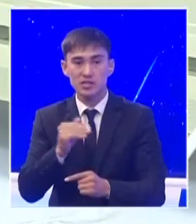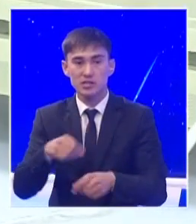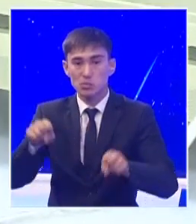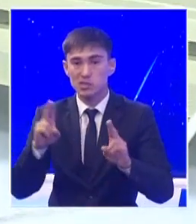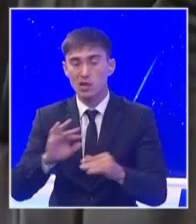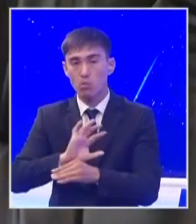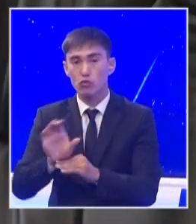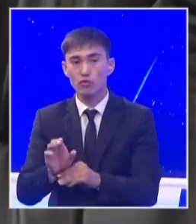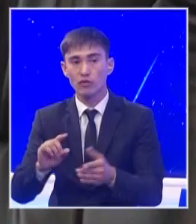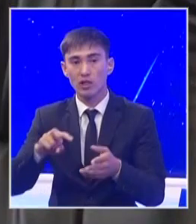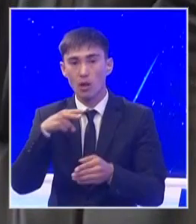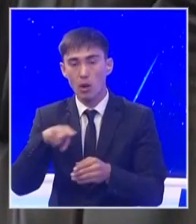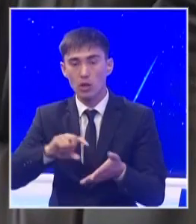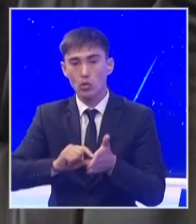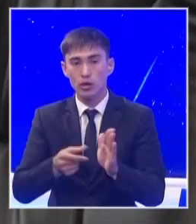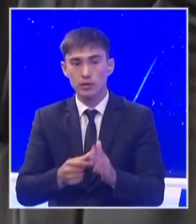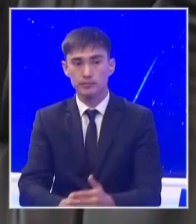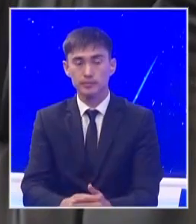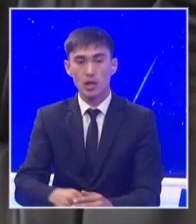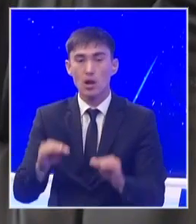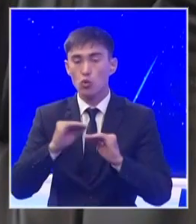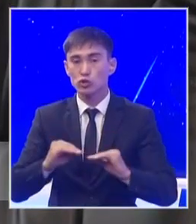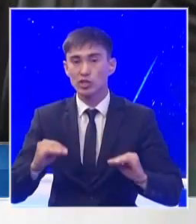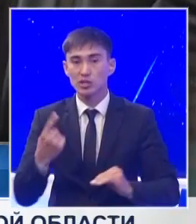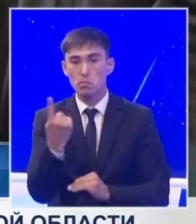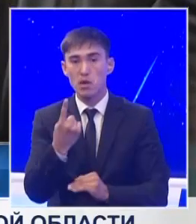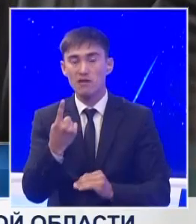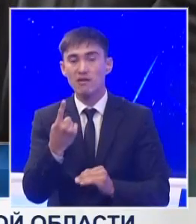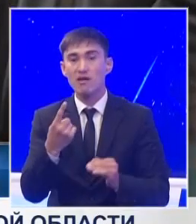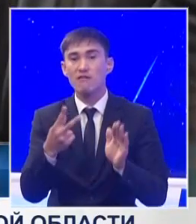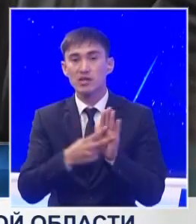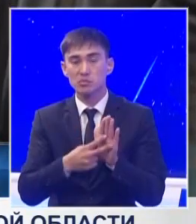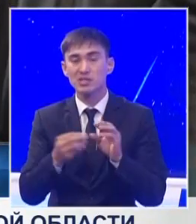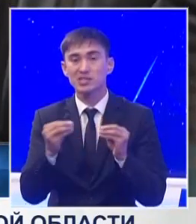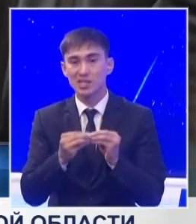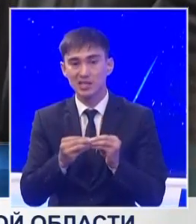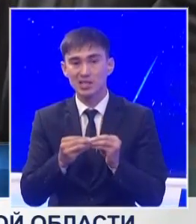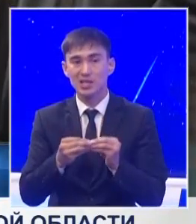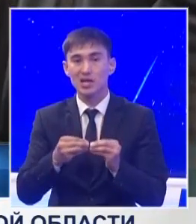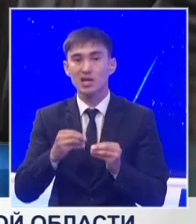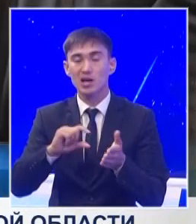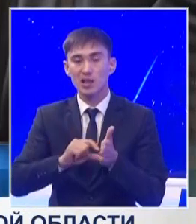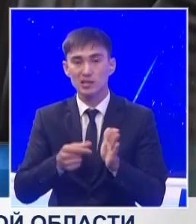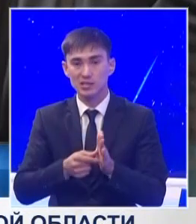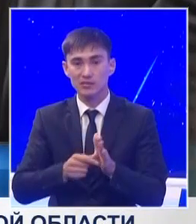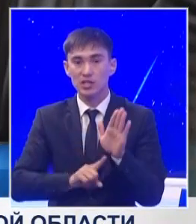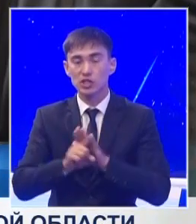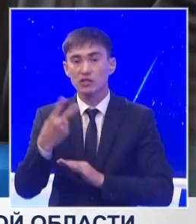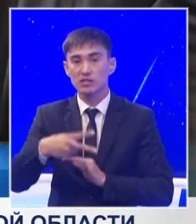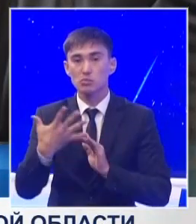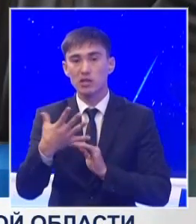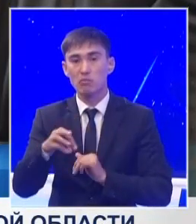лабораториях. Для учащихся первых, восьмых и десятых классах, начиная с 25 мая